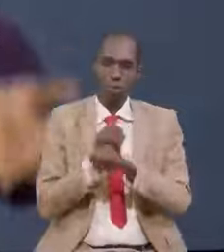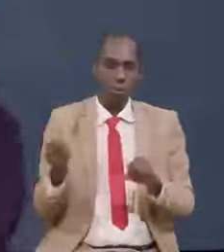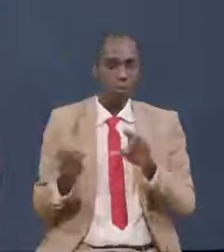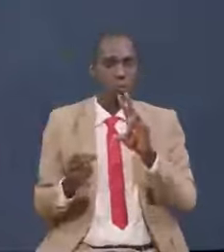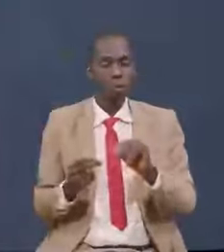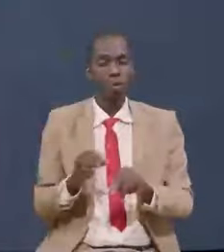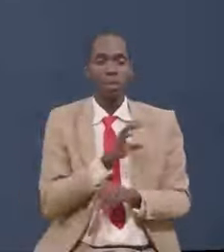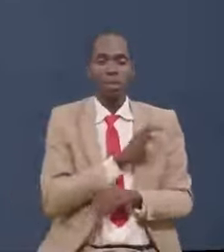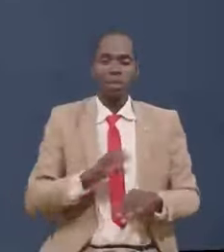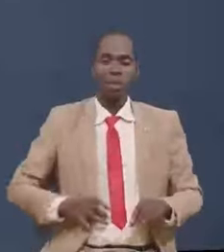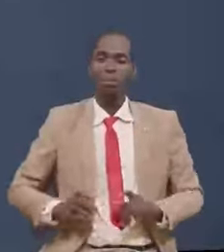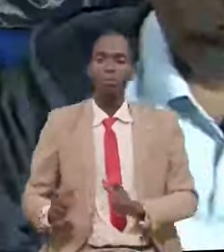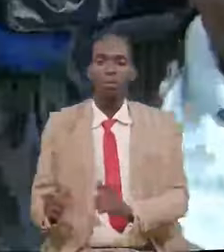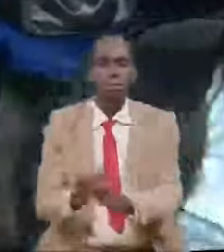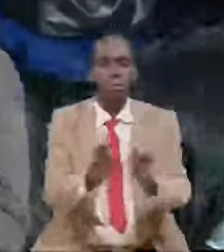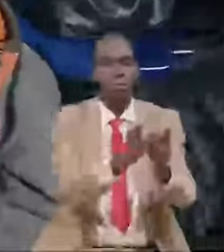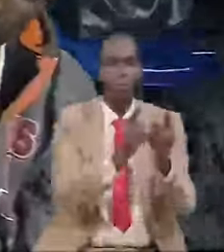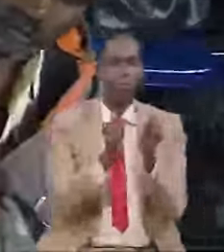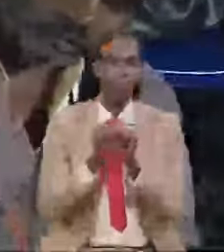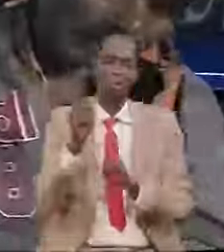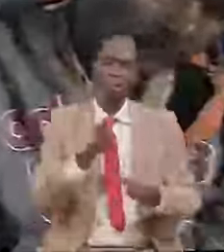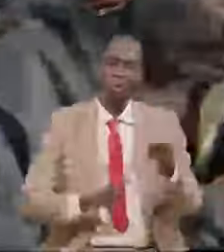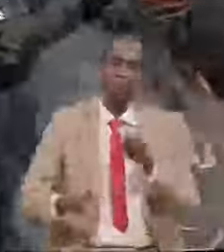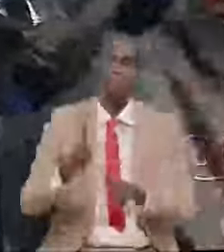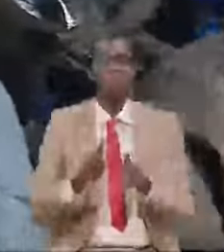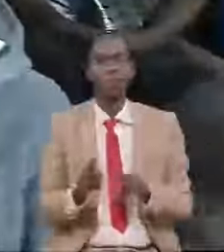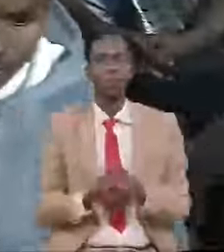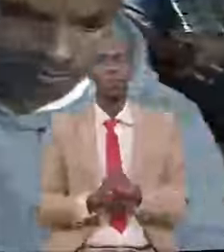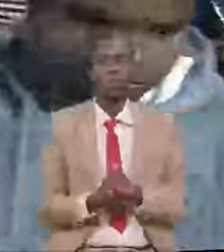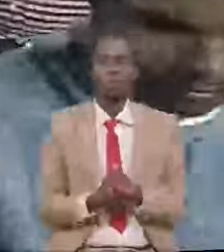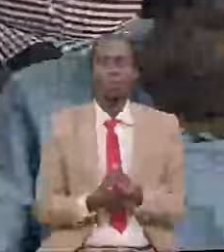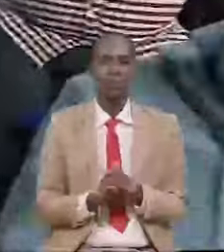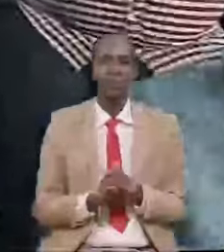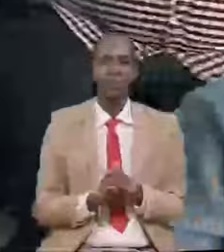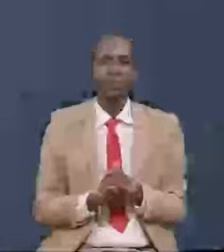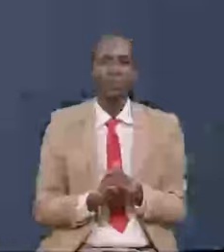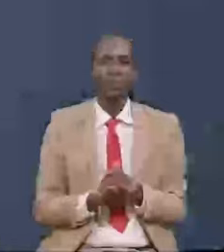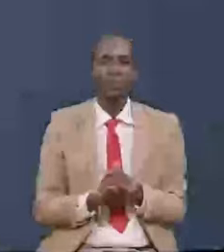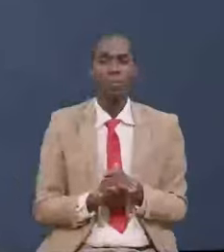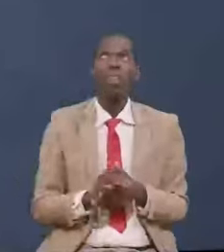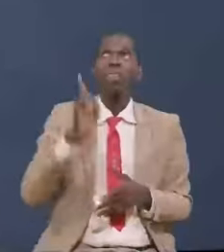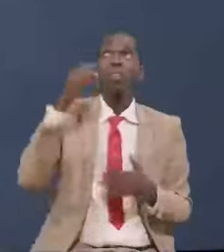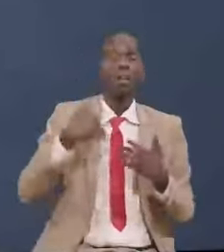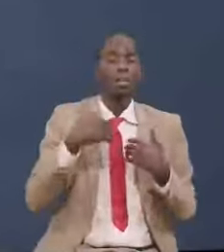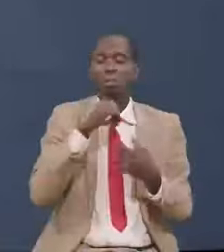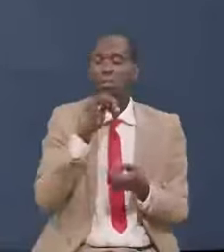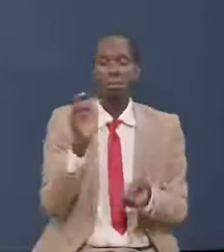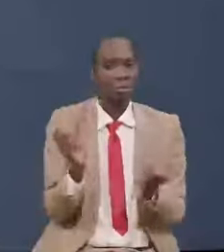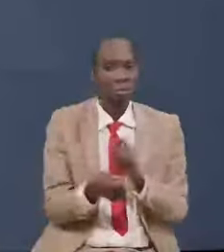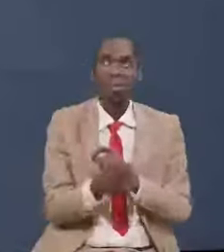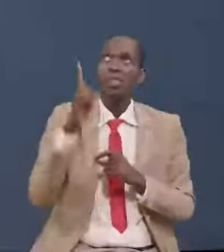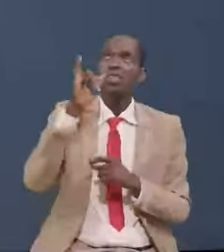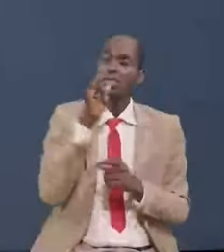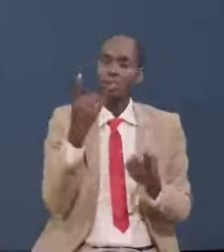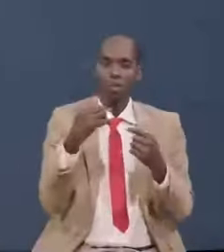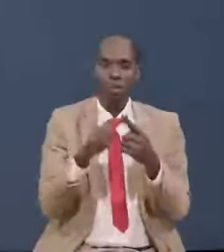Il n'est pas resté en un lieu pour dire, si tu veux le salut, la guérison vient. Non, il est allé vers tout le monde. C'est pourquoi il viendra vers toi